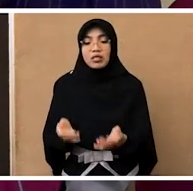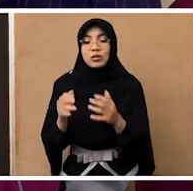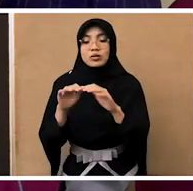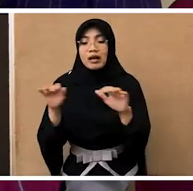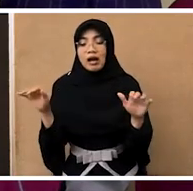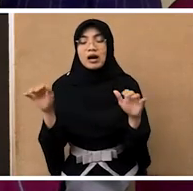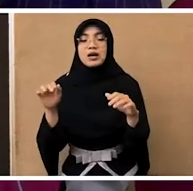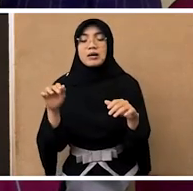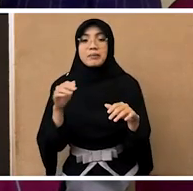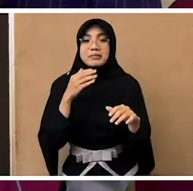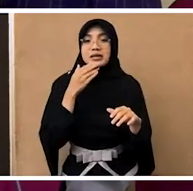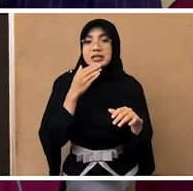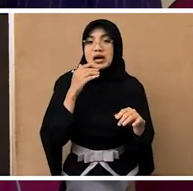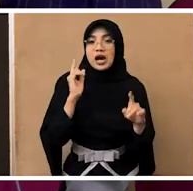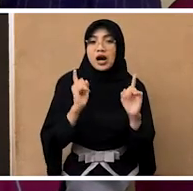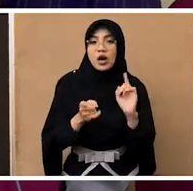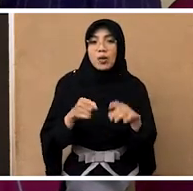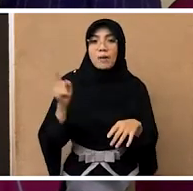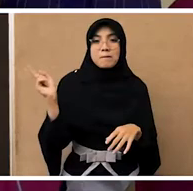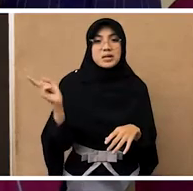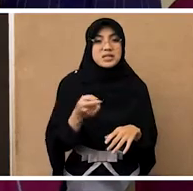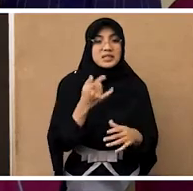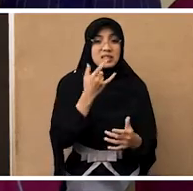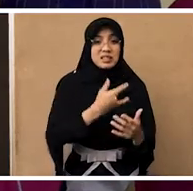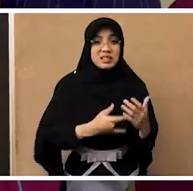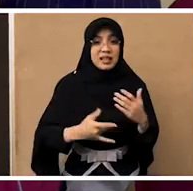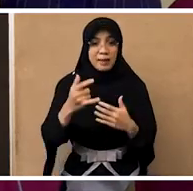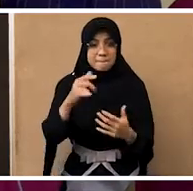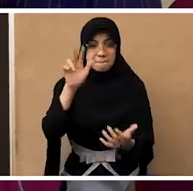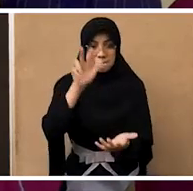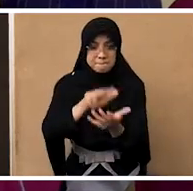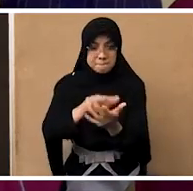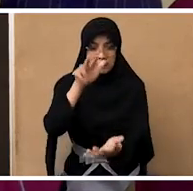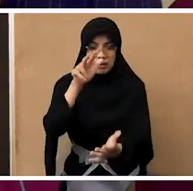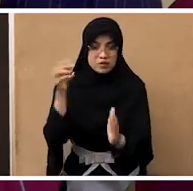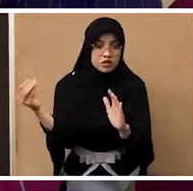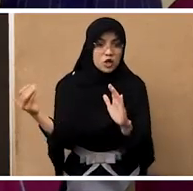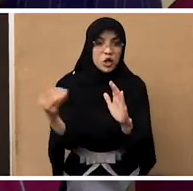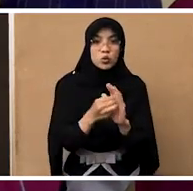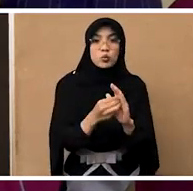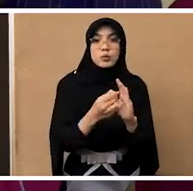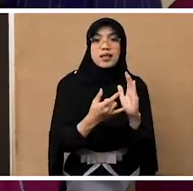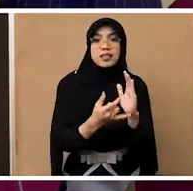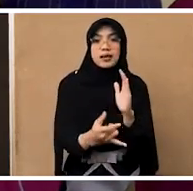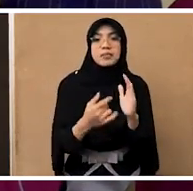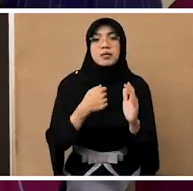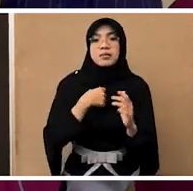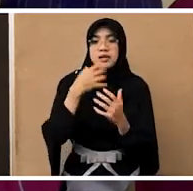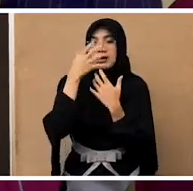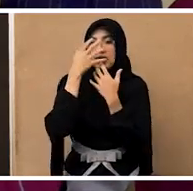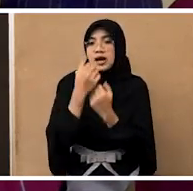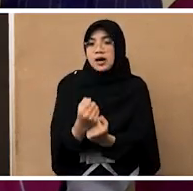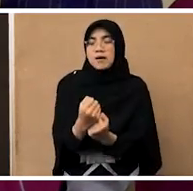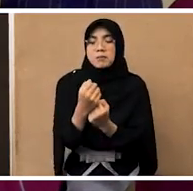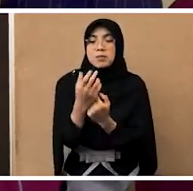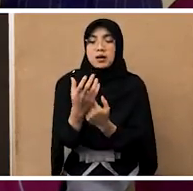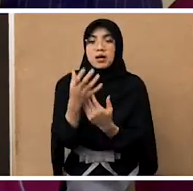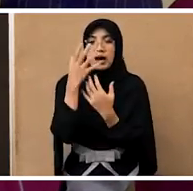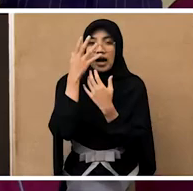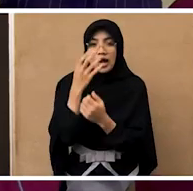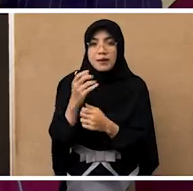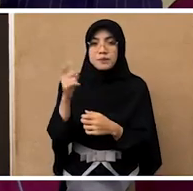yang pasti kalaupun itu tetap ada tentunya kami sangat berharap itu ada